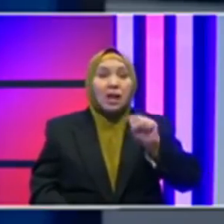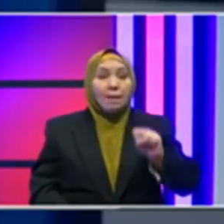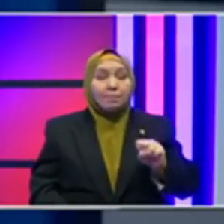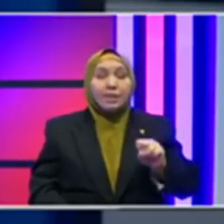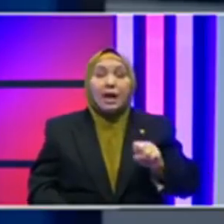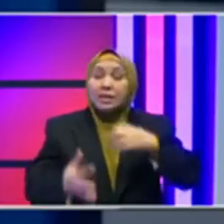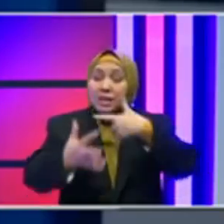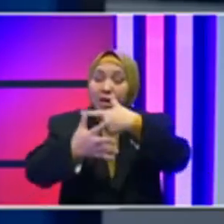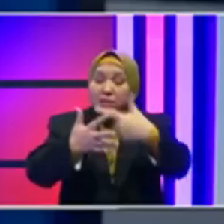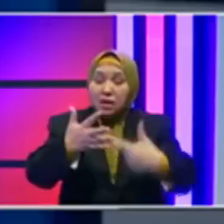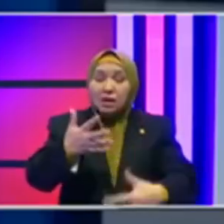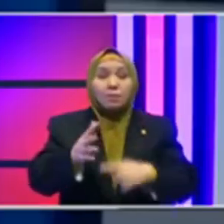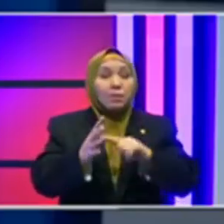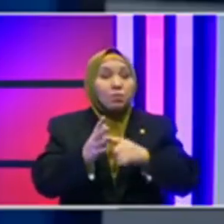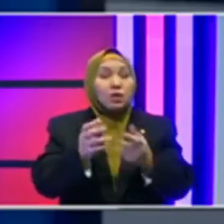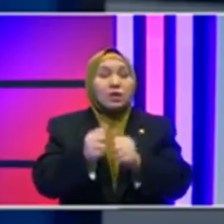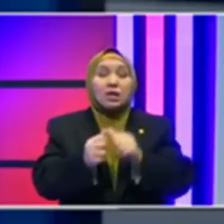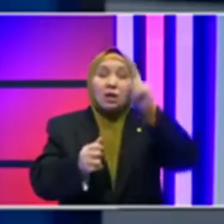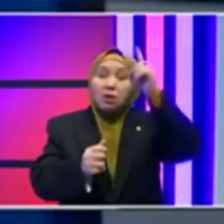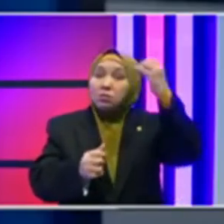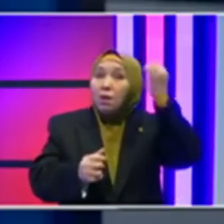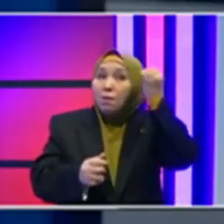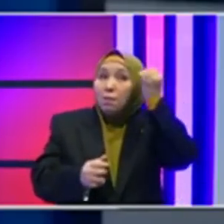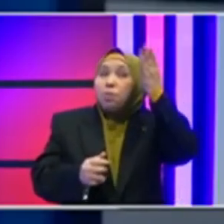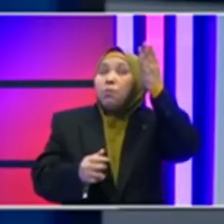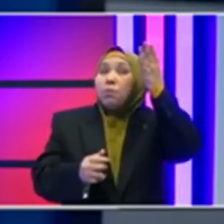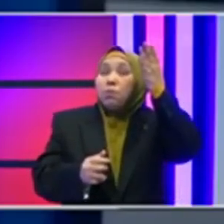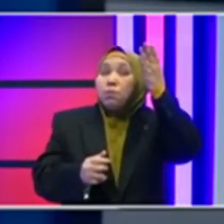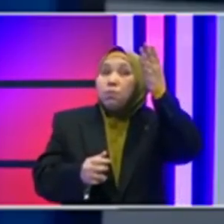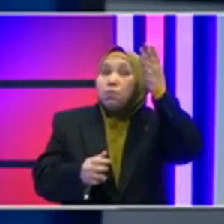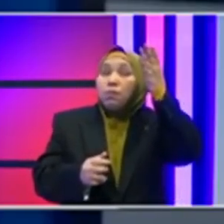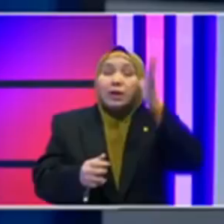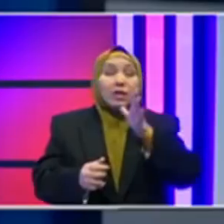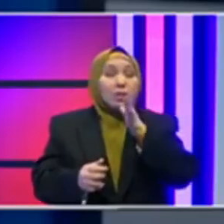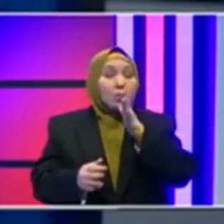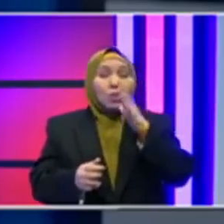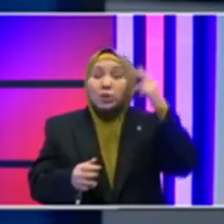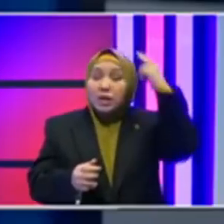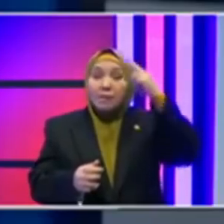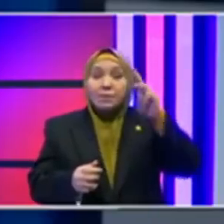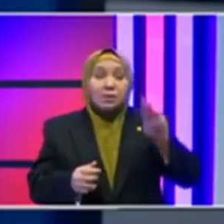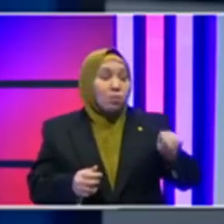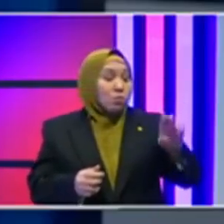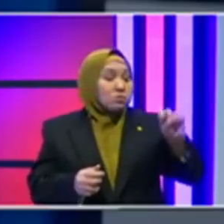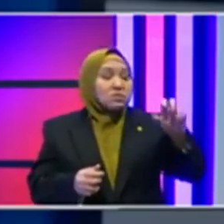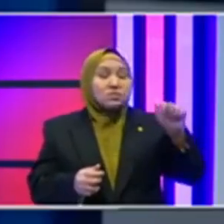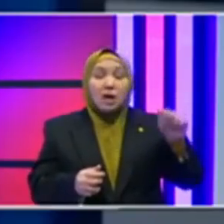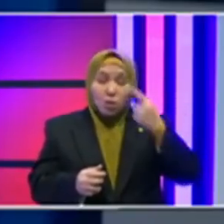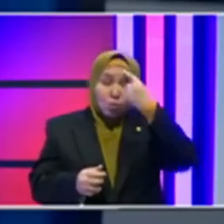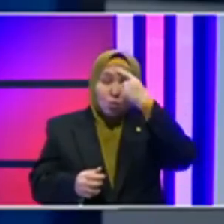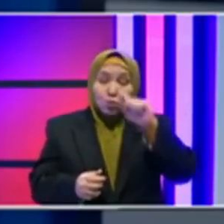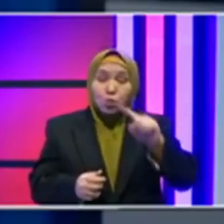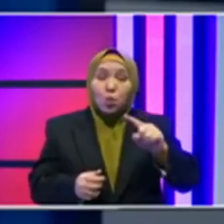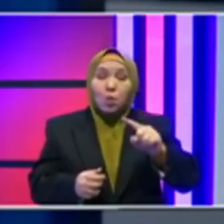diantaranya bermula dengan Allah mengilhamkan kepada ibu Nabi Musa Alaihissalam untuk meletakkan Nabi